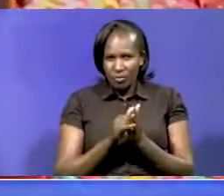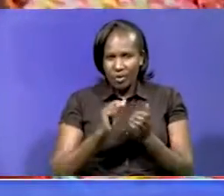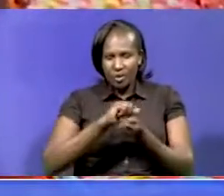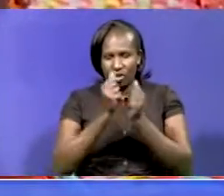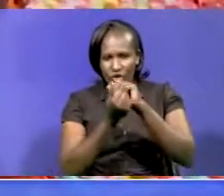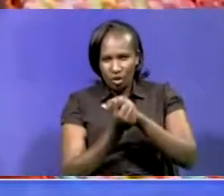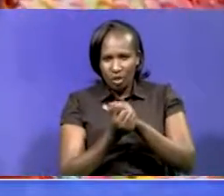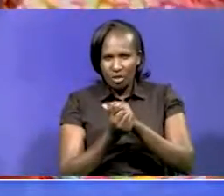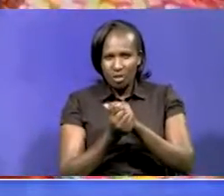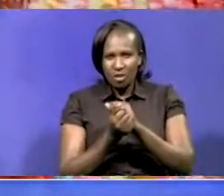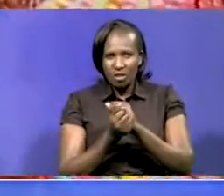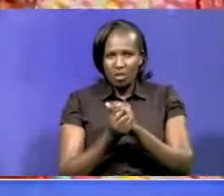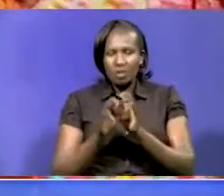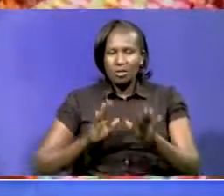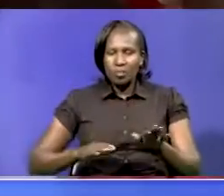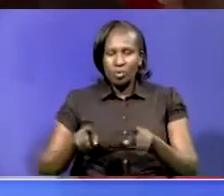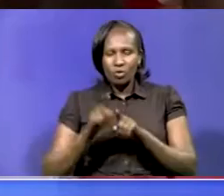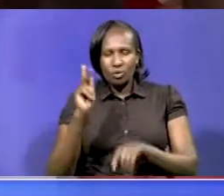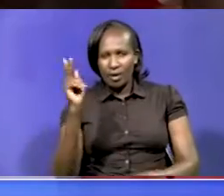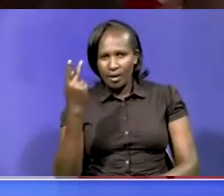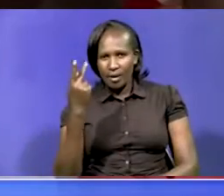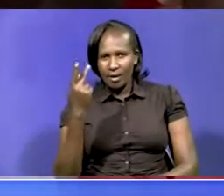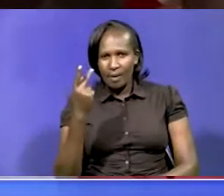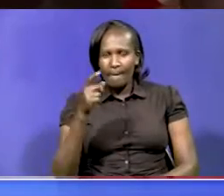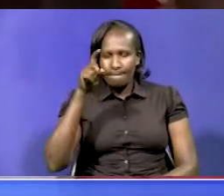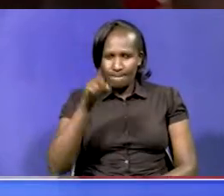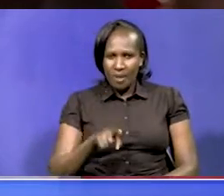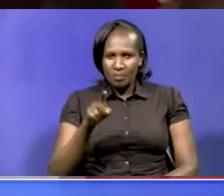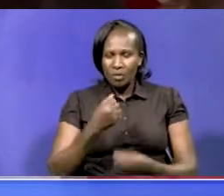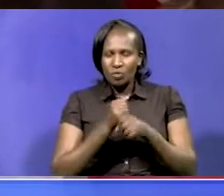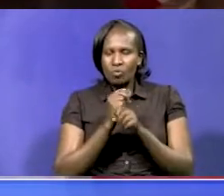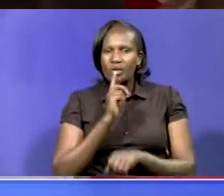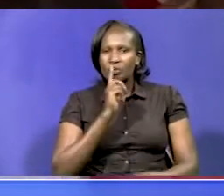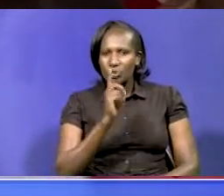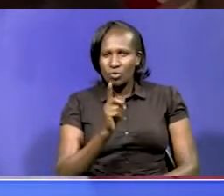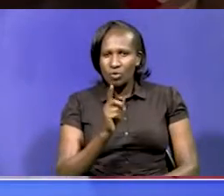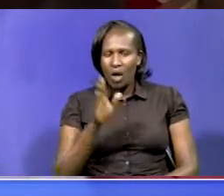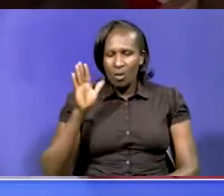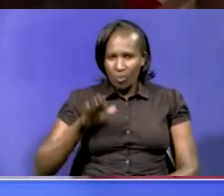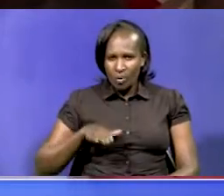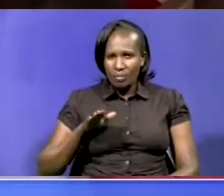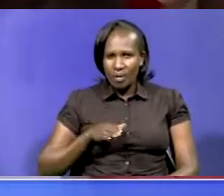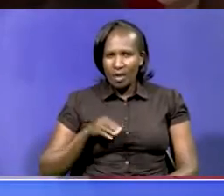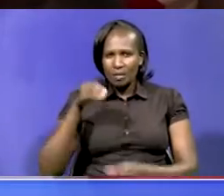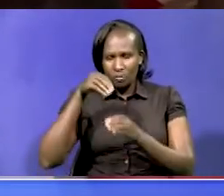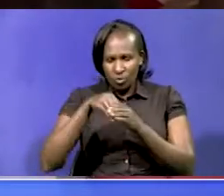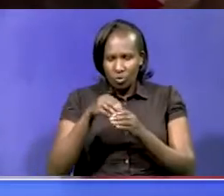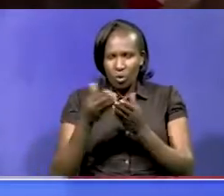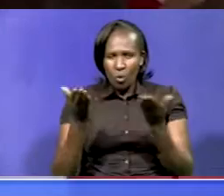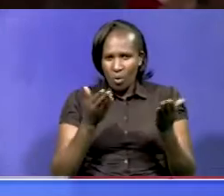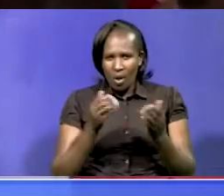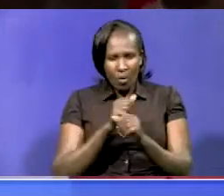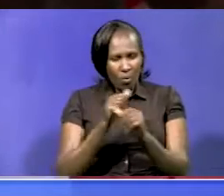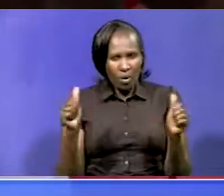Samburu hii na ndio itabadilisha Kenya yetu. Lazima tuhakikishe ya kwamba kina mama wanawekwa mahali penye